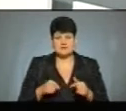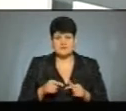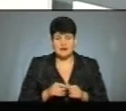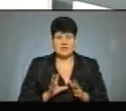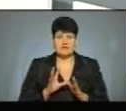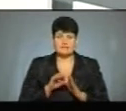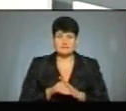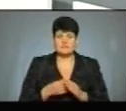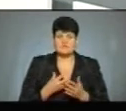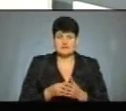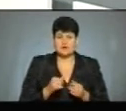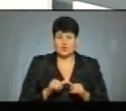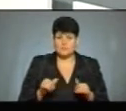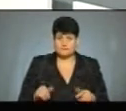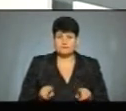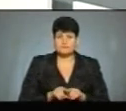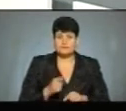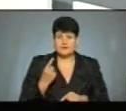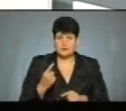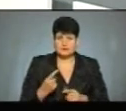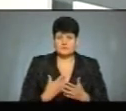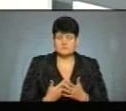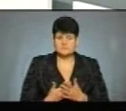розвиток. Також одним із критеріїв